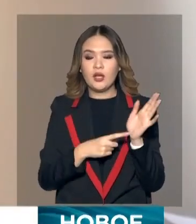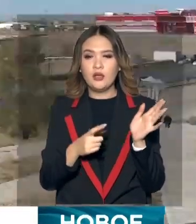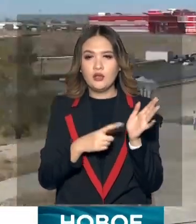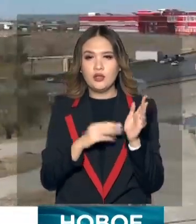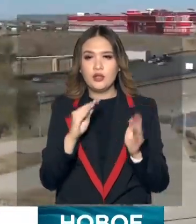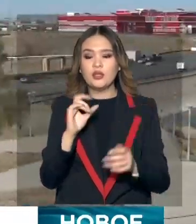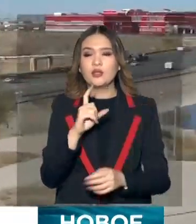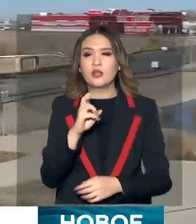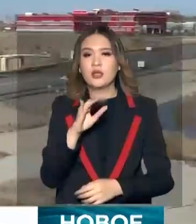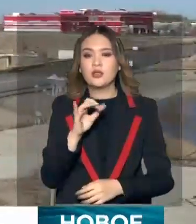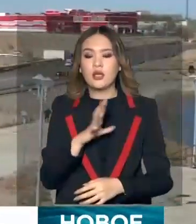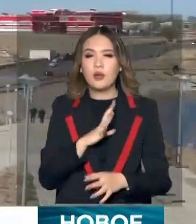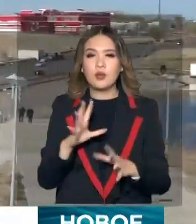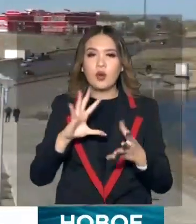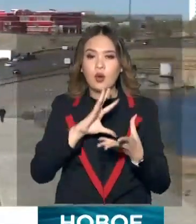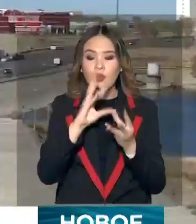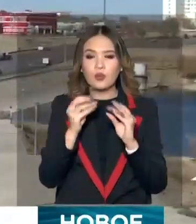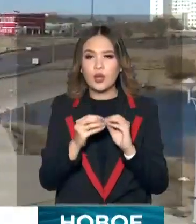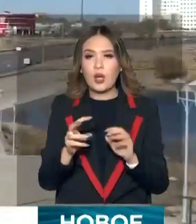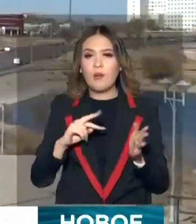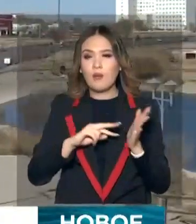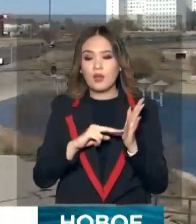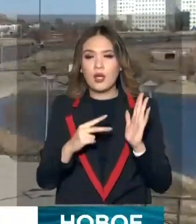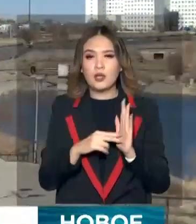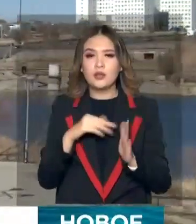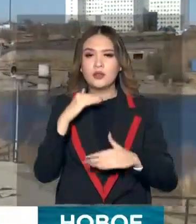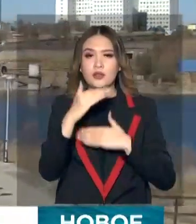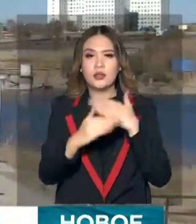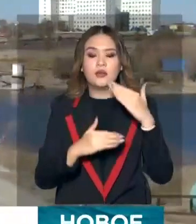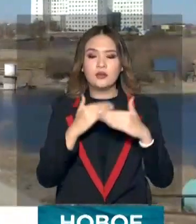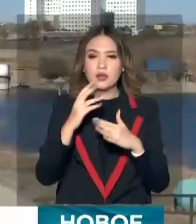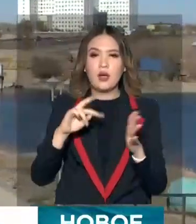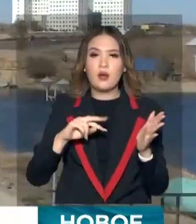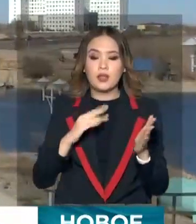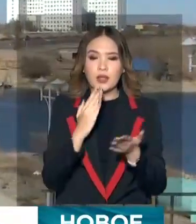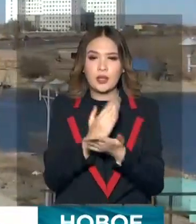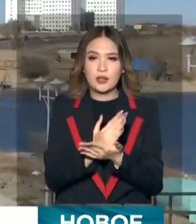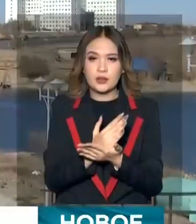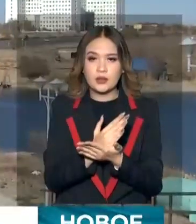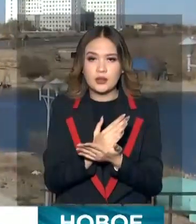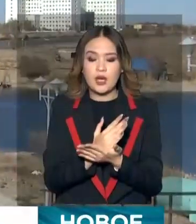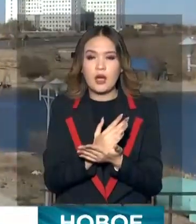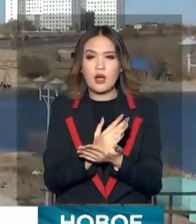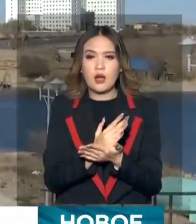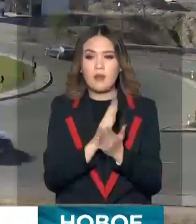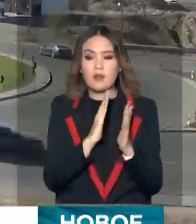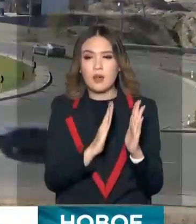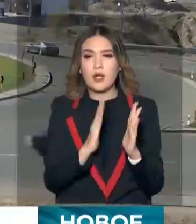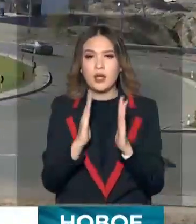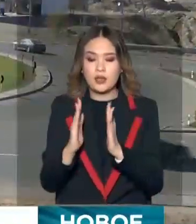Караганда-Жезказган. В рамках комплексного плана развития планируется порядка